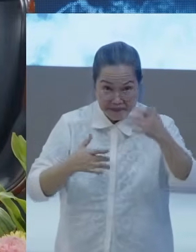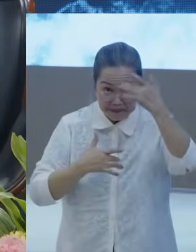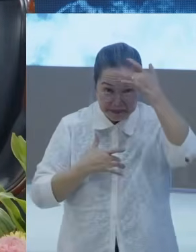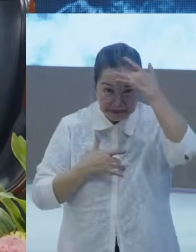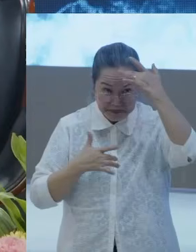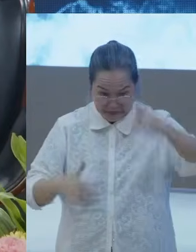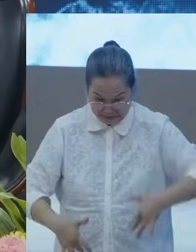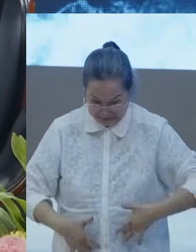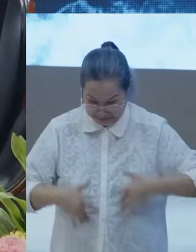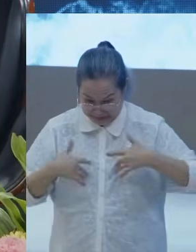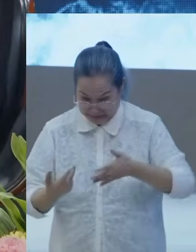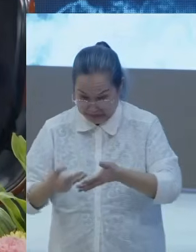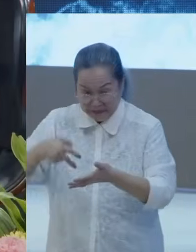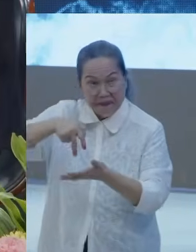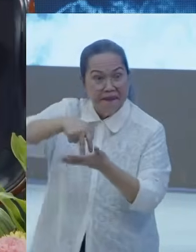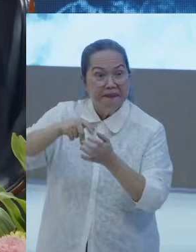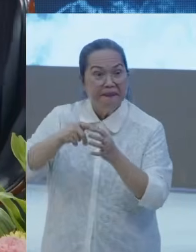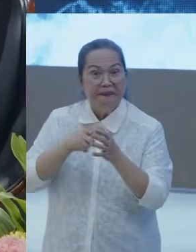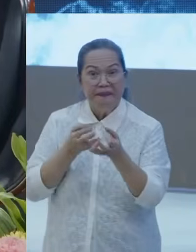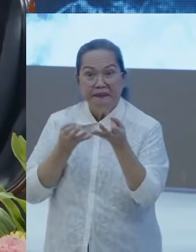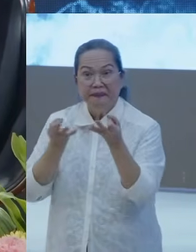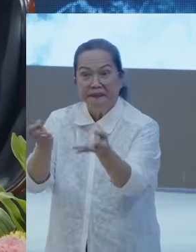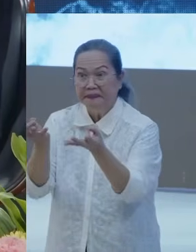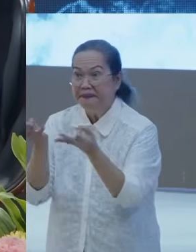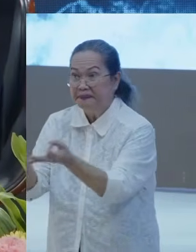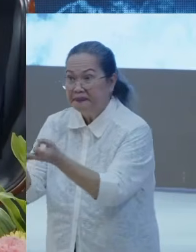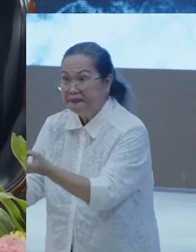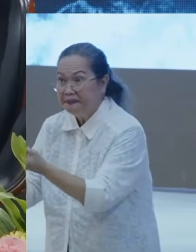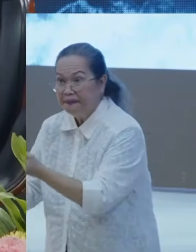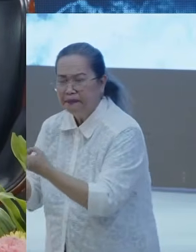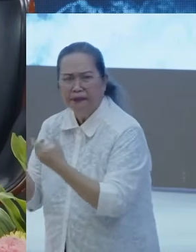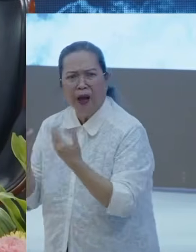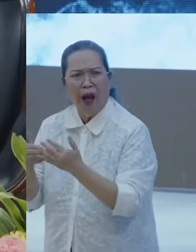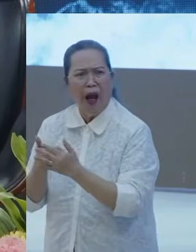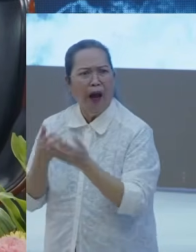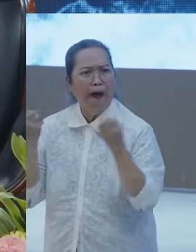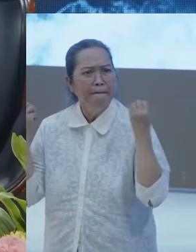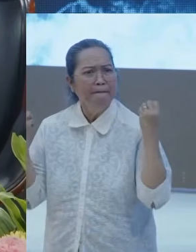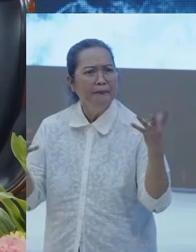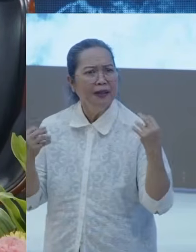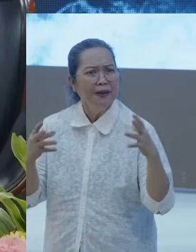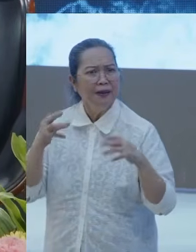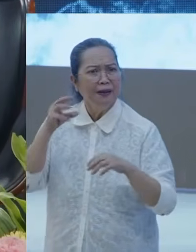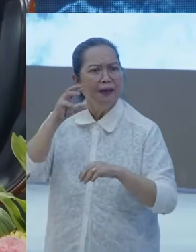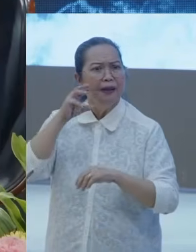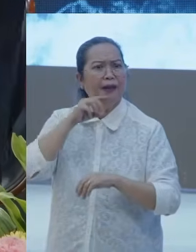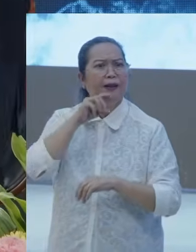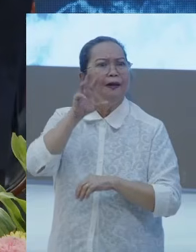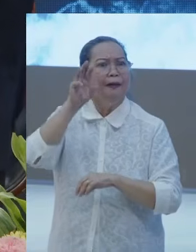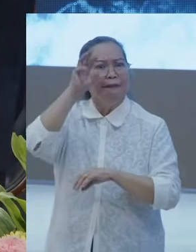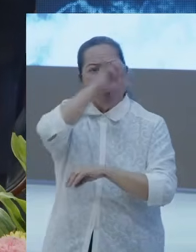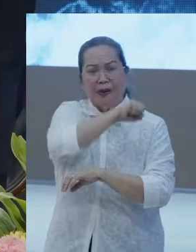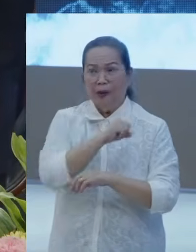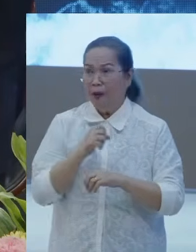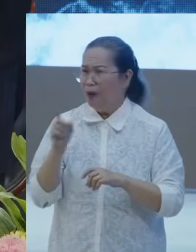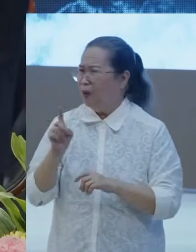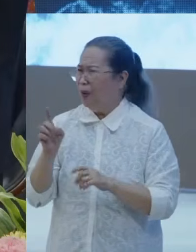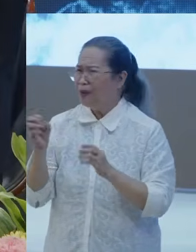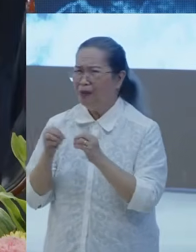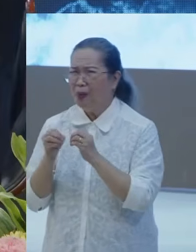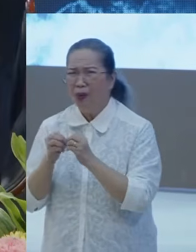nagbuhay, nagpakain. Ano pang sign ang hinahanap nila?